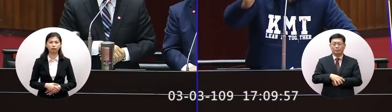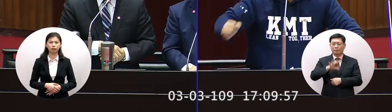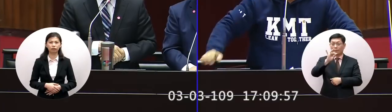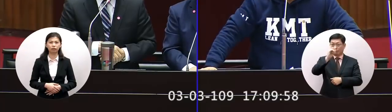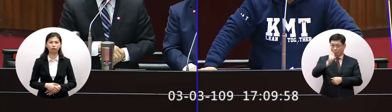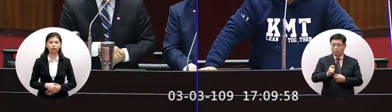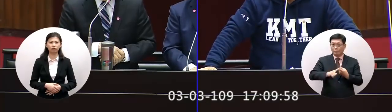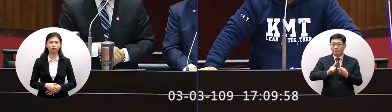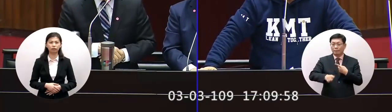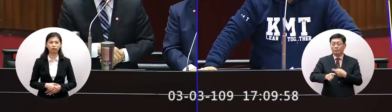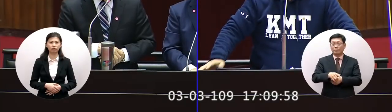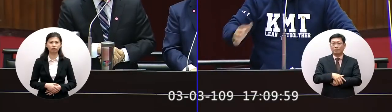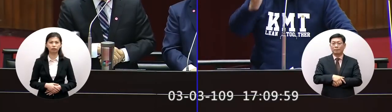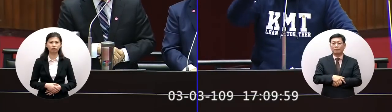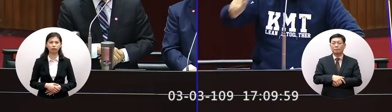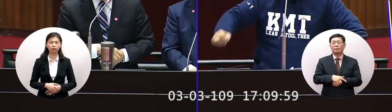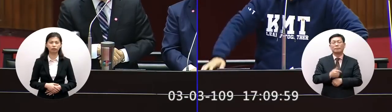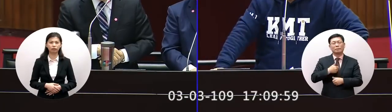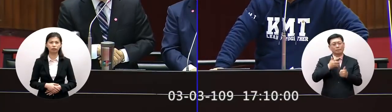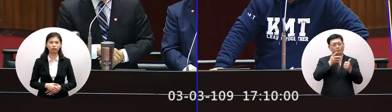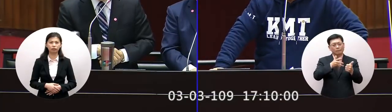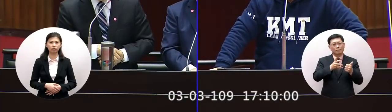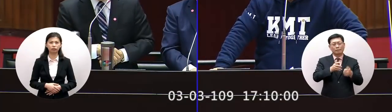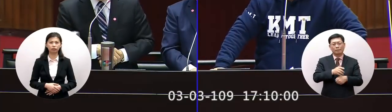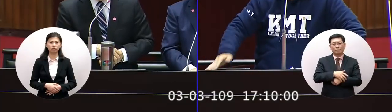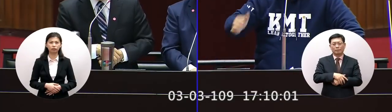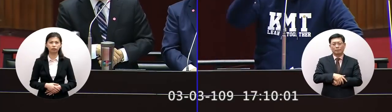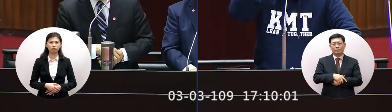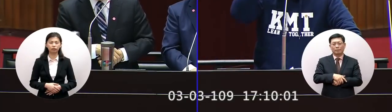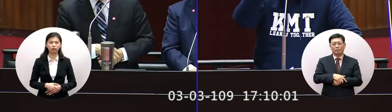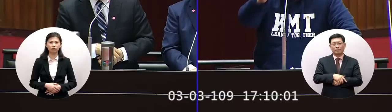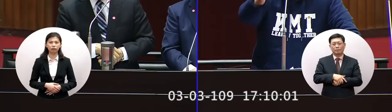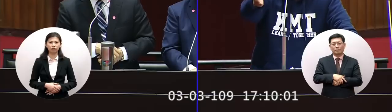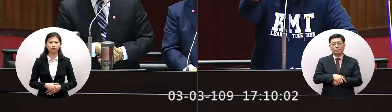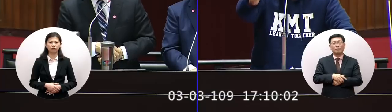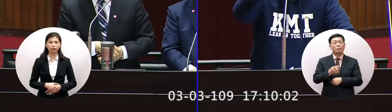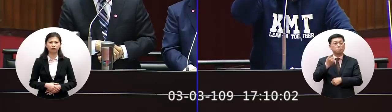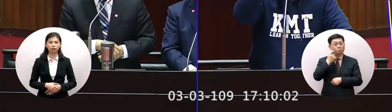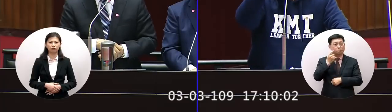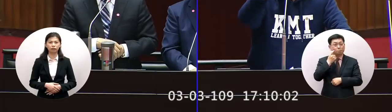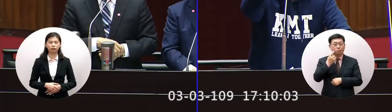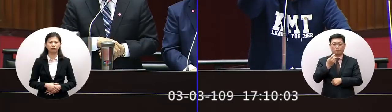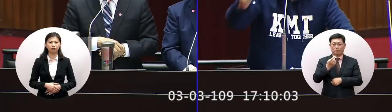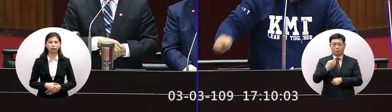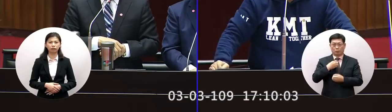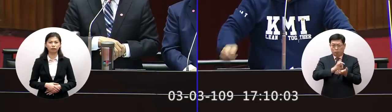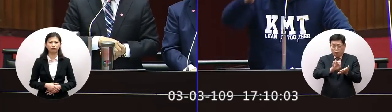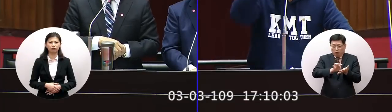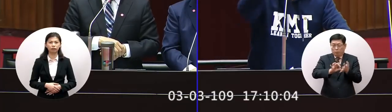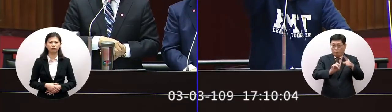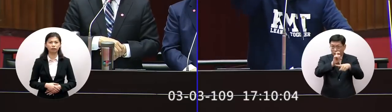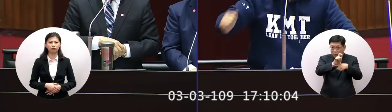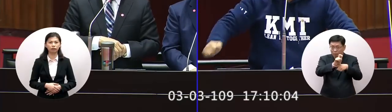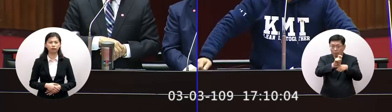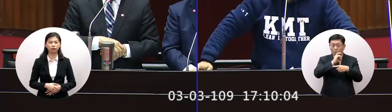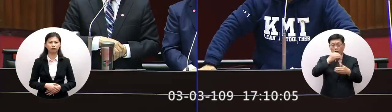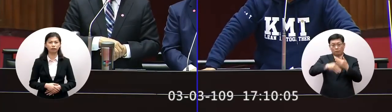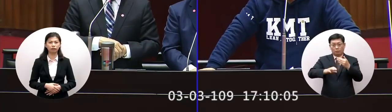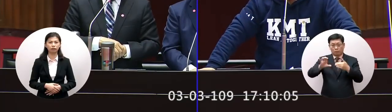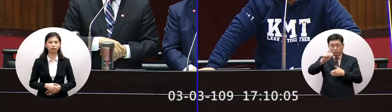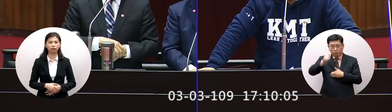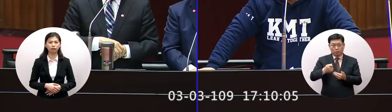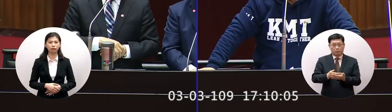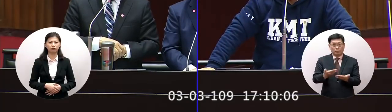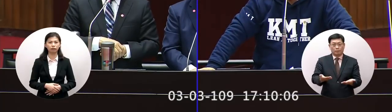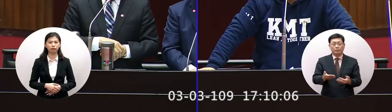变100亿对无？我要请教你，假设你原来执行一成，出来90亿，你要安